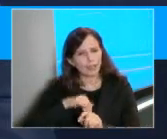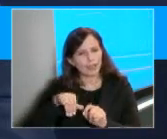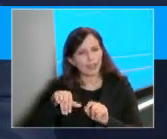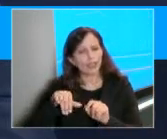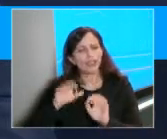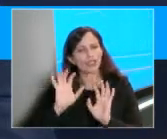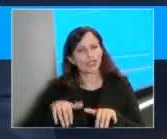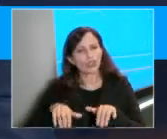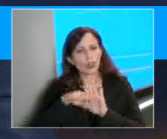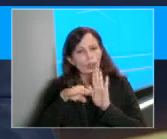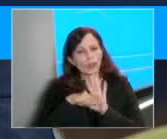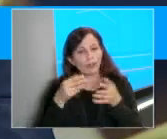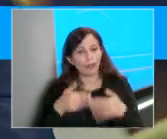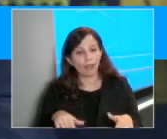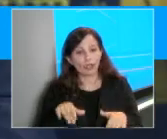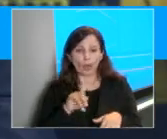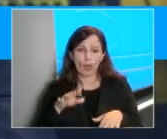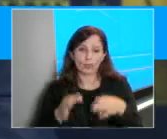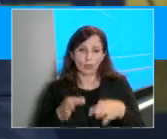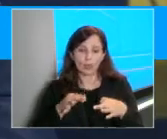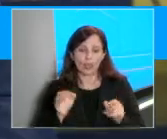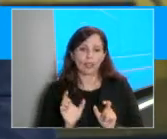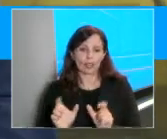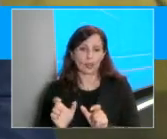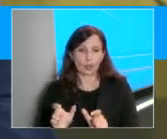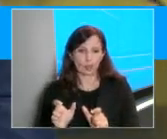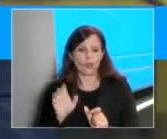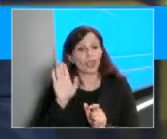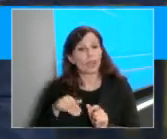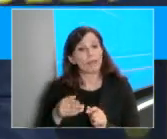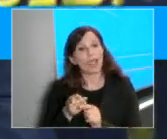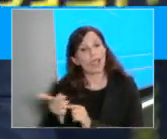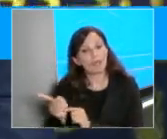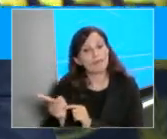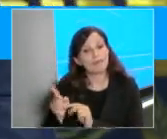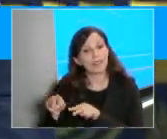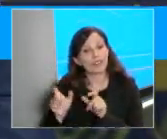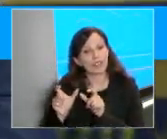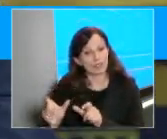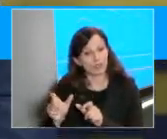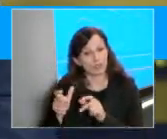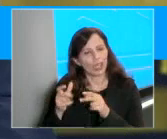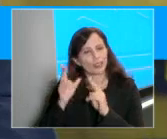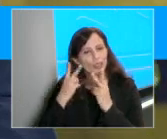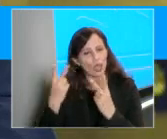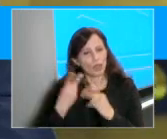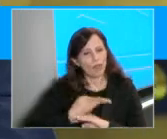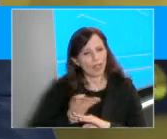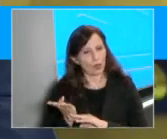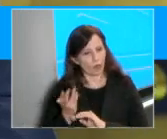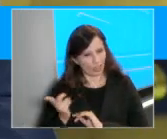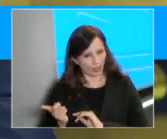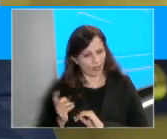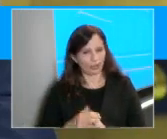יהיה חלש, ושהוא לא יעמוד לדין ויהיה לו חסינות, וגם בסופו של דבר יהיה גם להם חסינות, אז חשוב לשים את הדברים על השולחן. לגבי ההצעה שראש